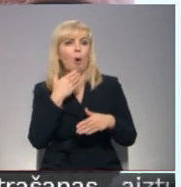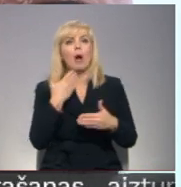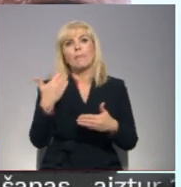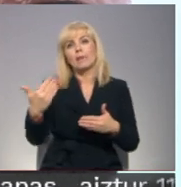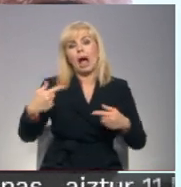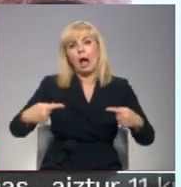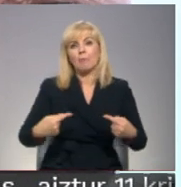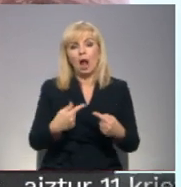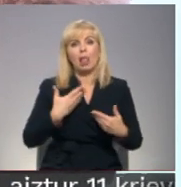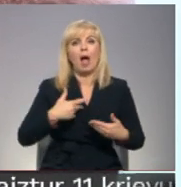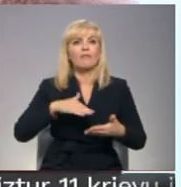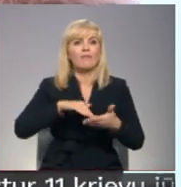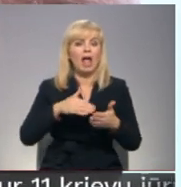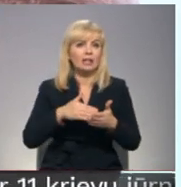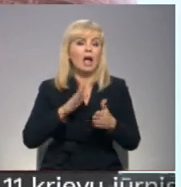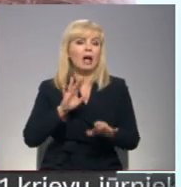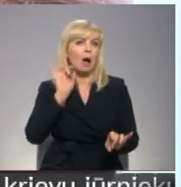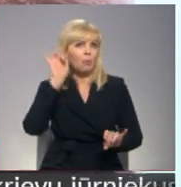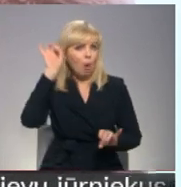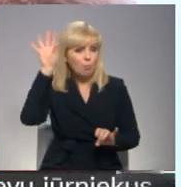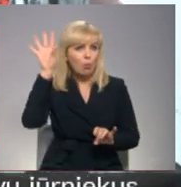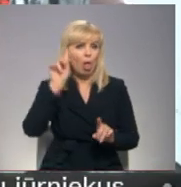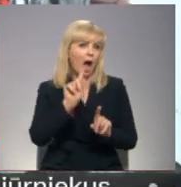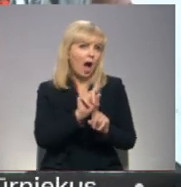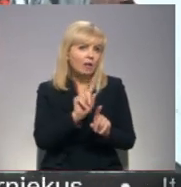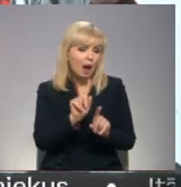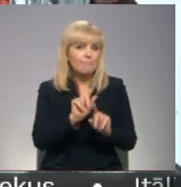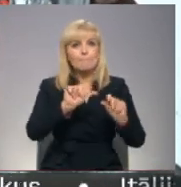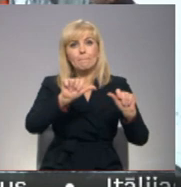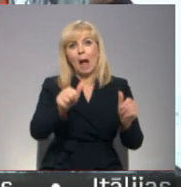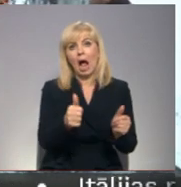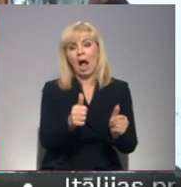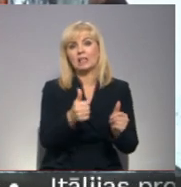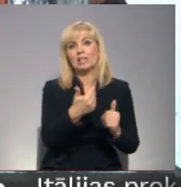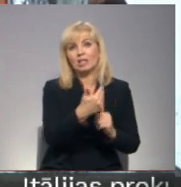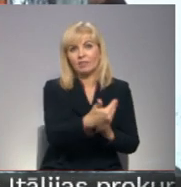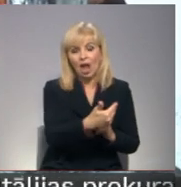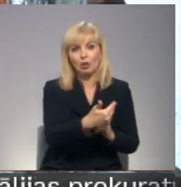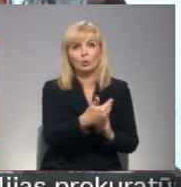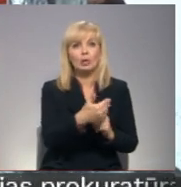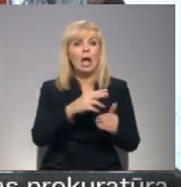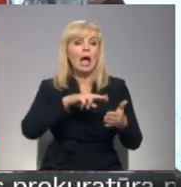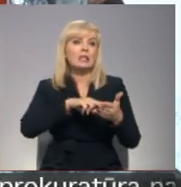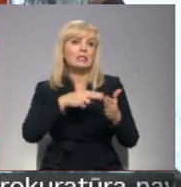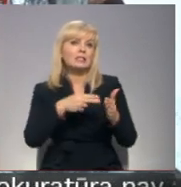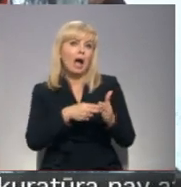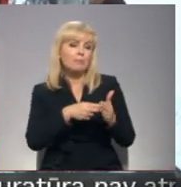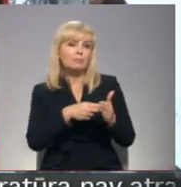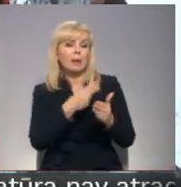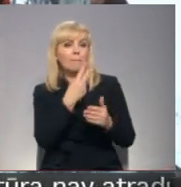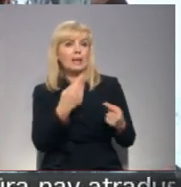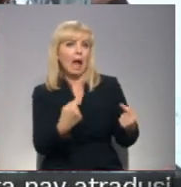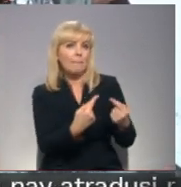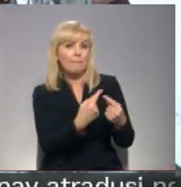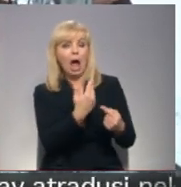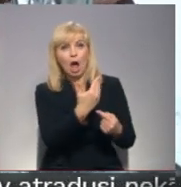labvēlīgi pēdējos gados tik populāriem mākslas veidam. Nu, līdz ar to skits tiek piemērots kaut kam kompaktākam,